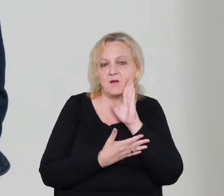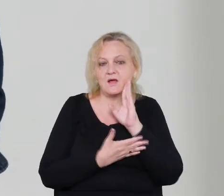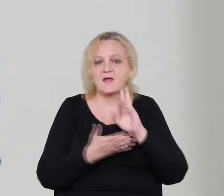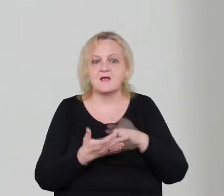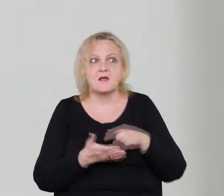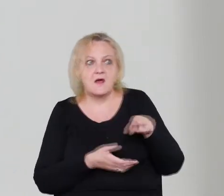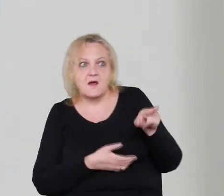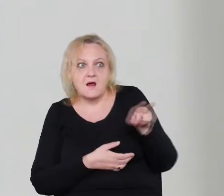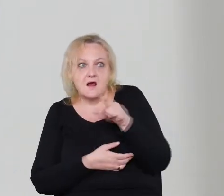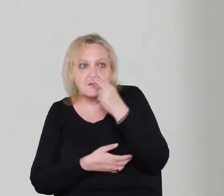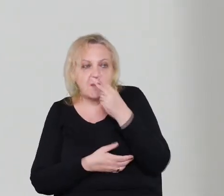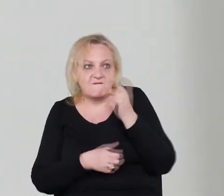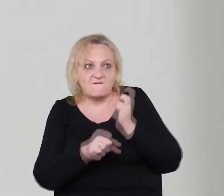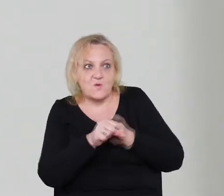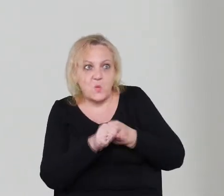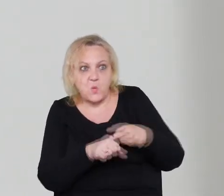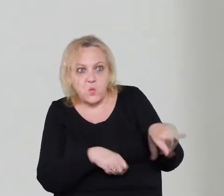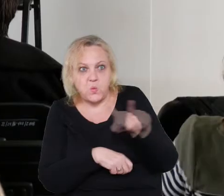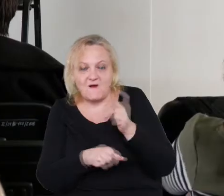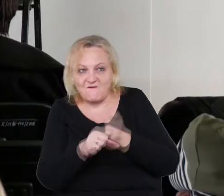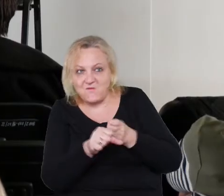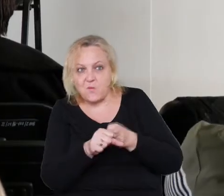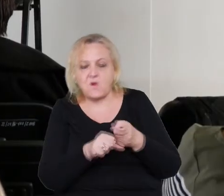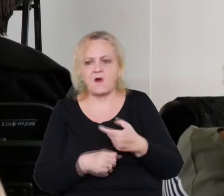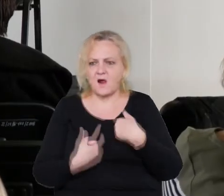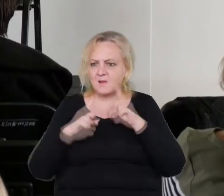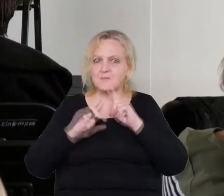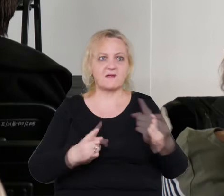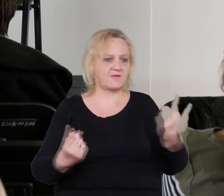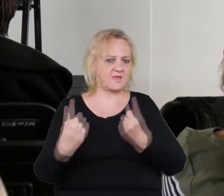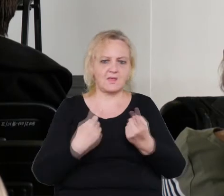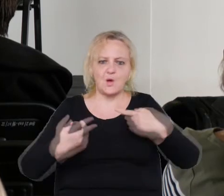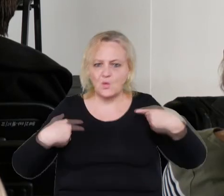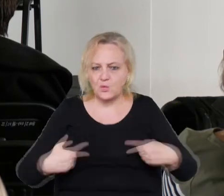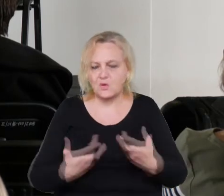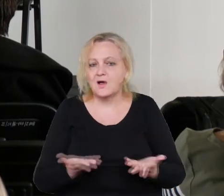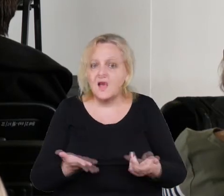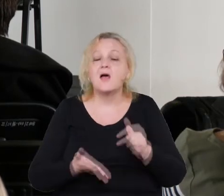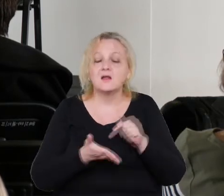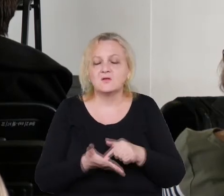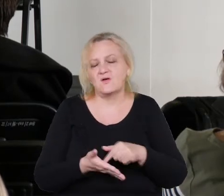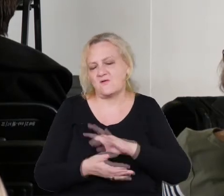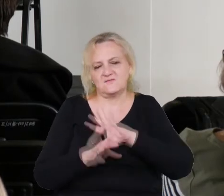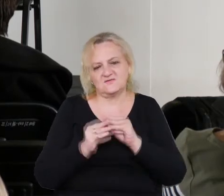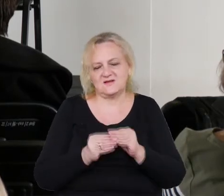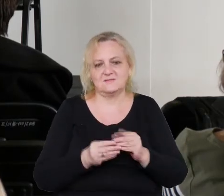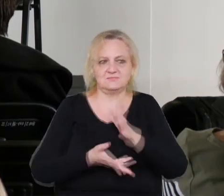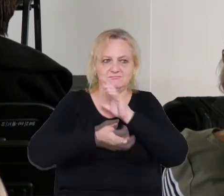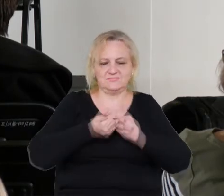strategia wroga jest niestety na strategią które jest używają wszyscy w tym momencie